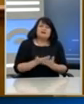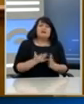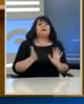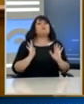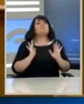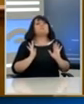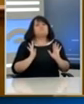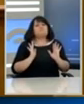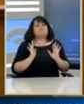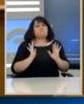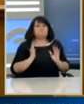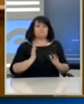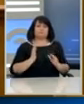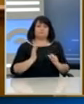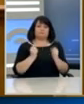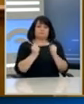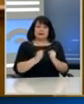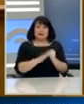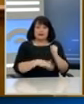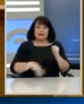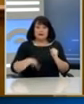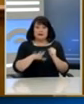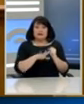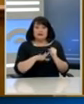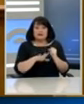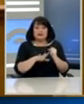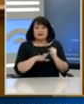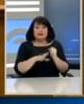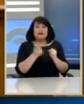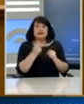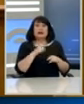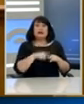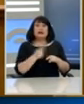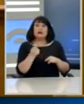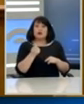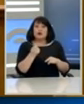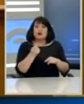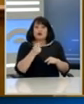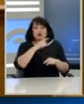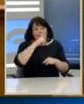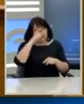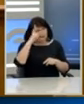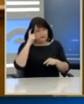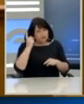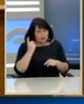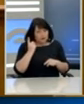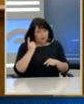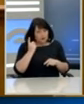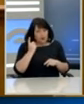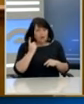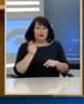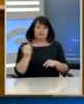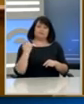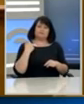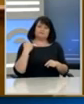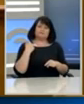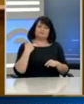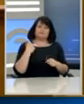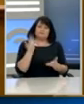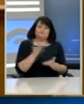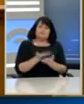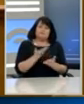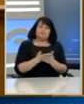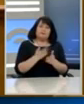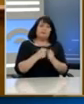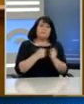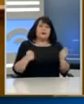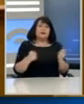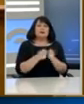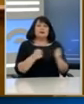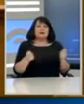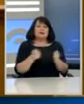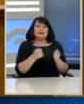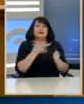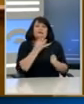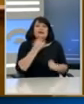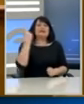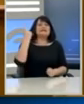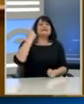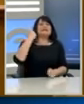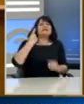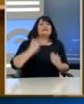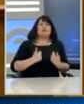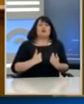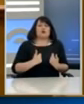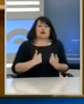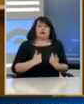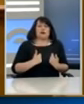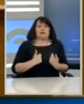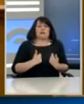δεδομένης της κατάστασης της σημερινής της ελληνικής οικονομίας. Απαιτήσεις για μέτρα, πολλές φορές με καθαρά τιμωρητικό χαρακτήρα, με